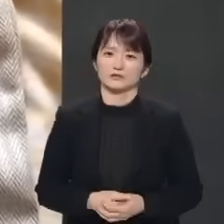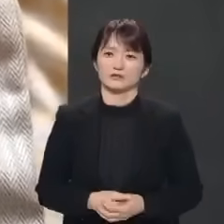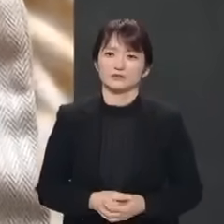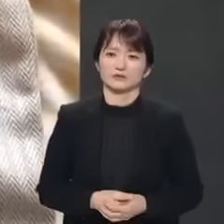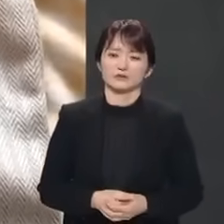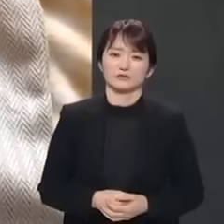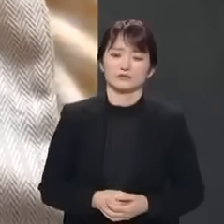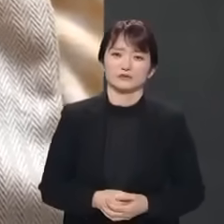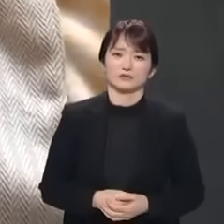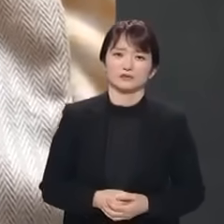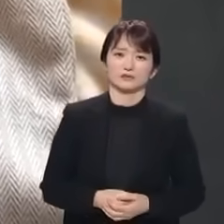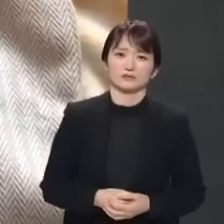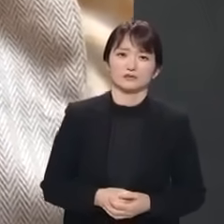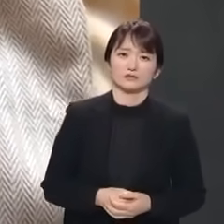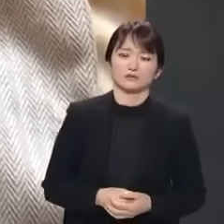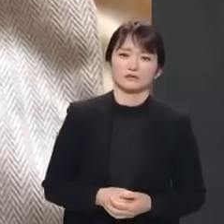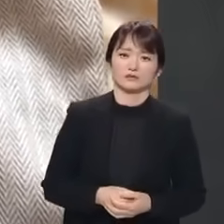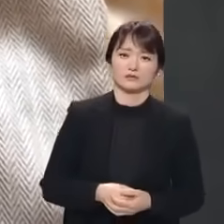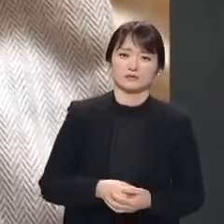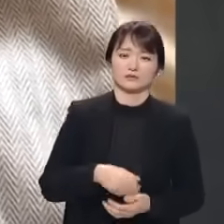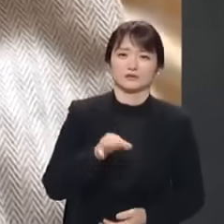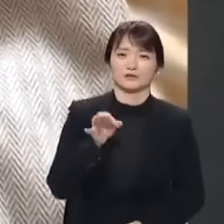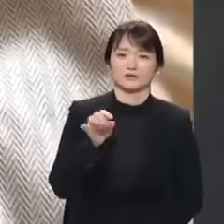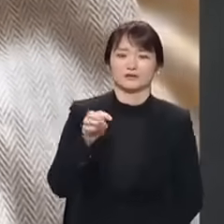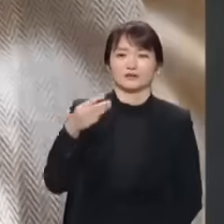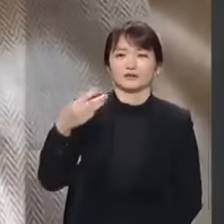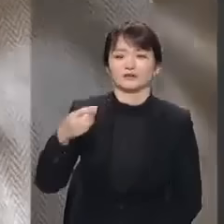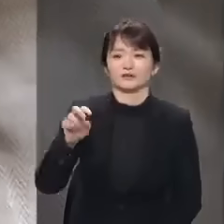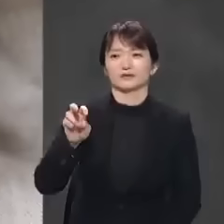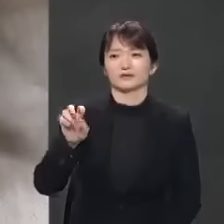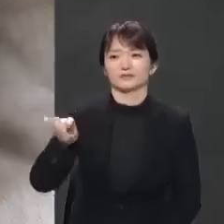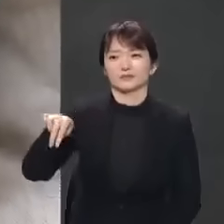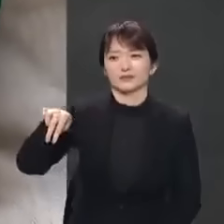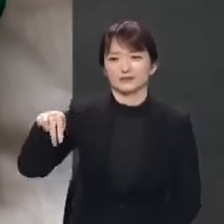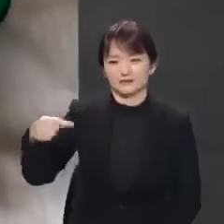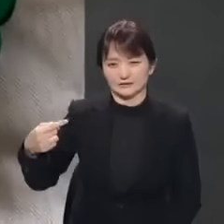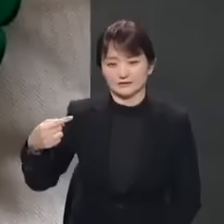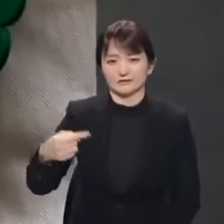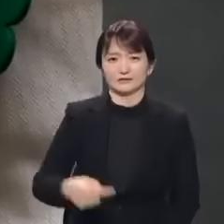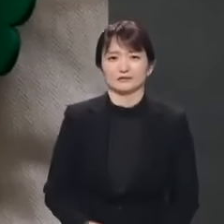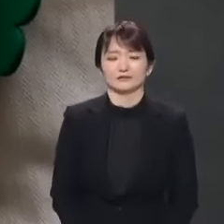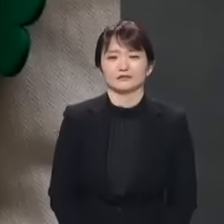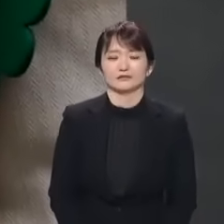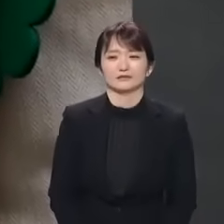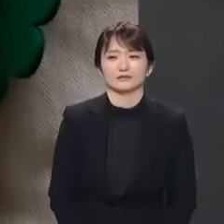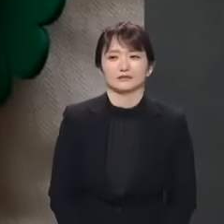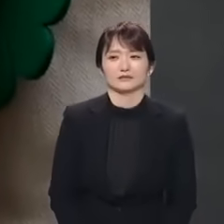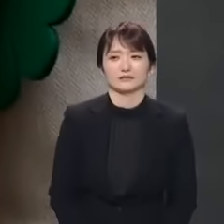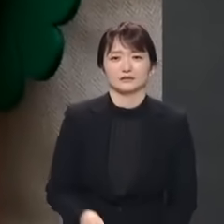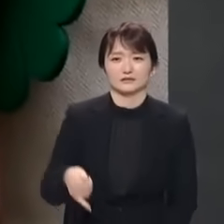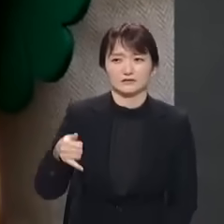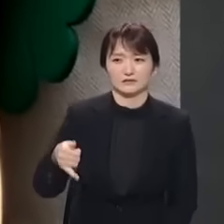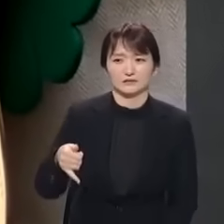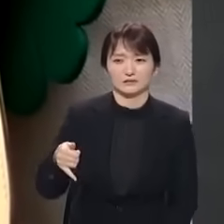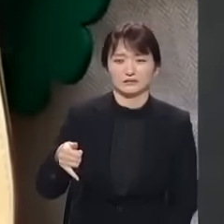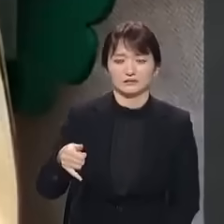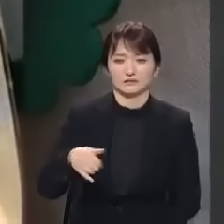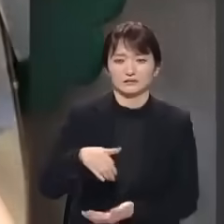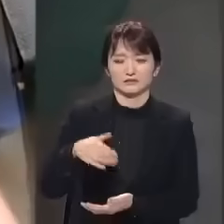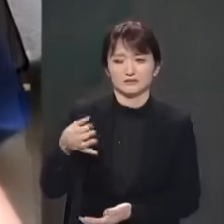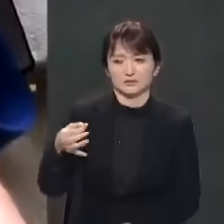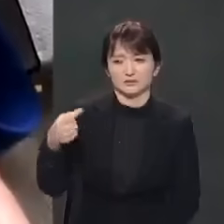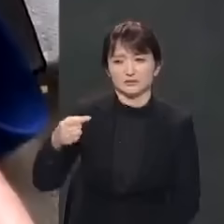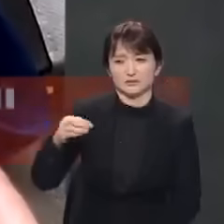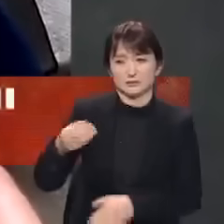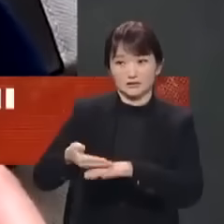까르띠에인 것 같은데요. 까르띠 에르메스 죄송합니다. 뭐 이런 것들이 있는 것 같아요. 네, 근데 뭐 에르메스 가방 뭐 천만 원 이상, 이천만